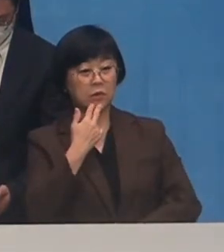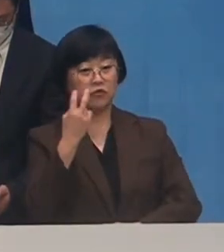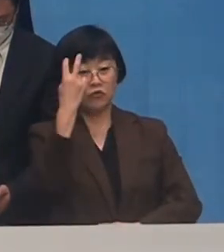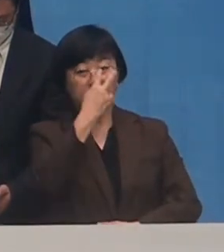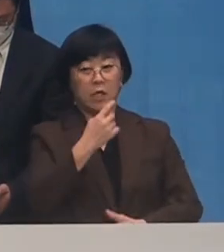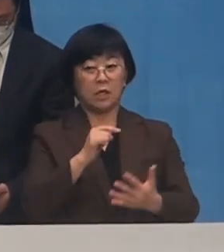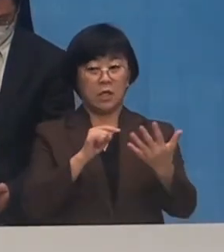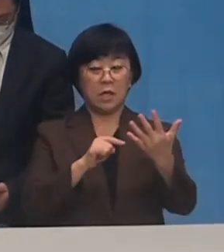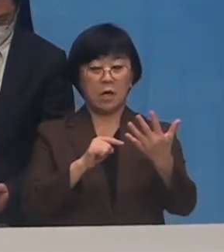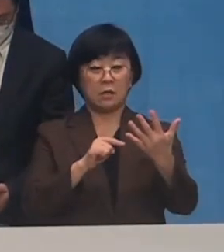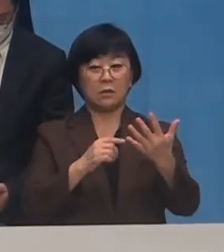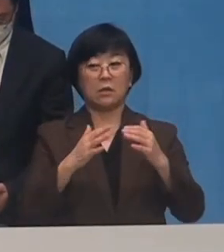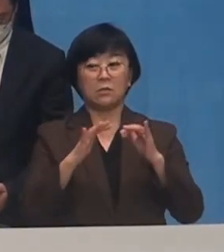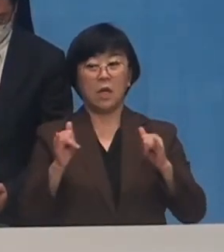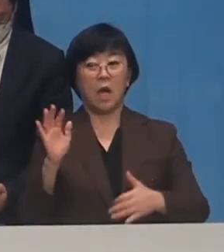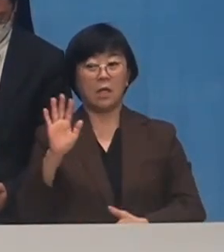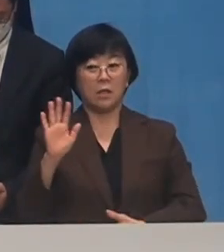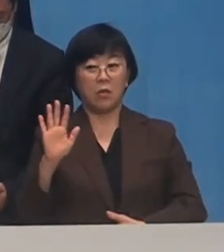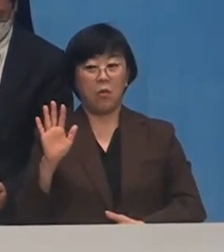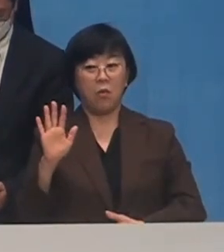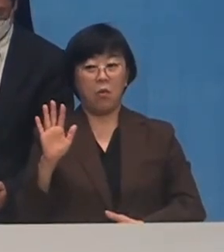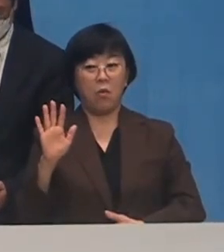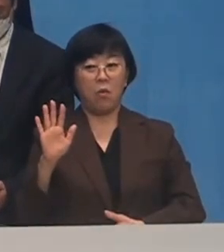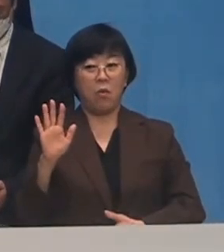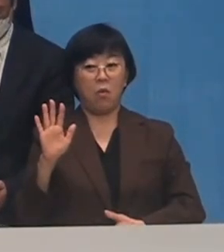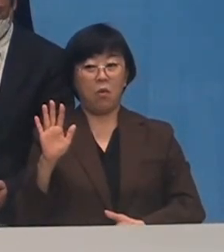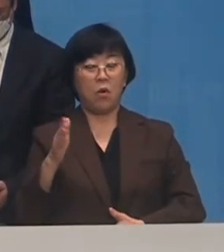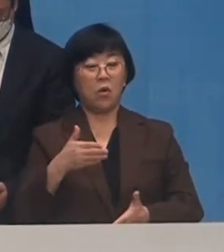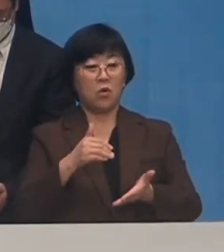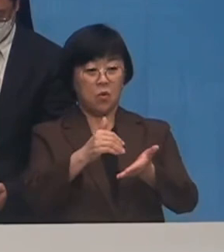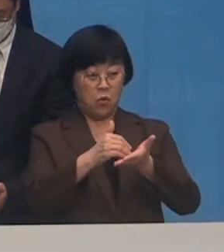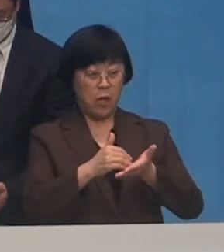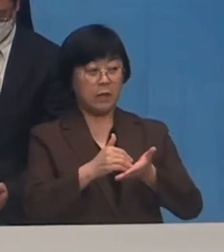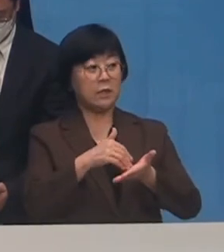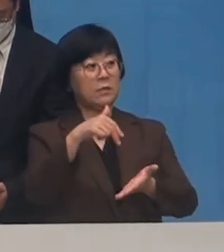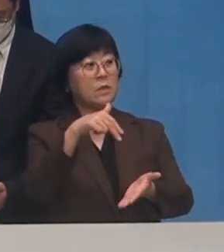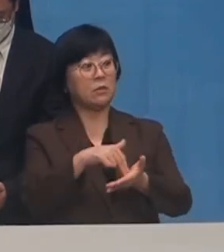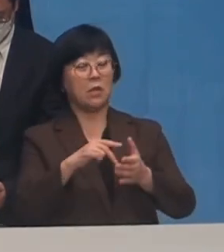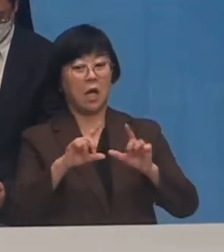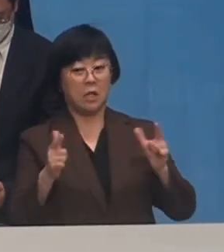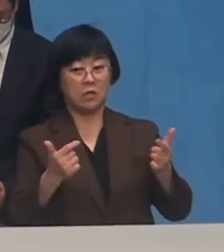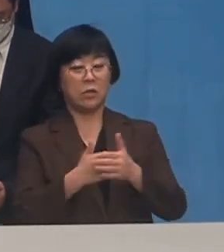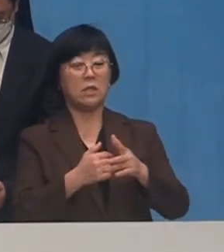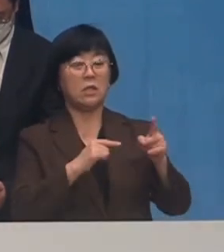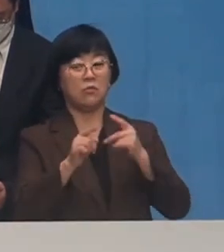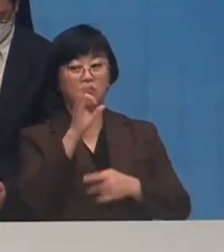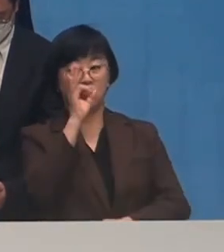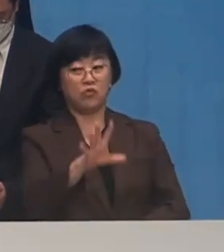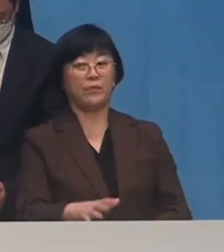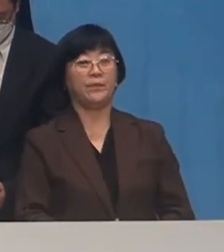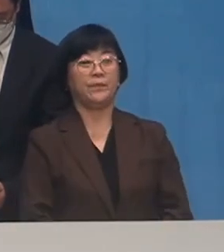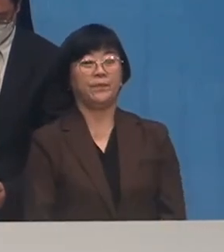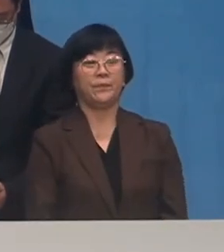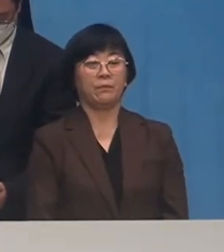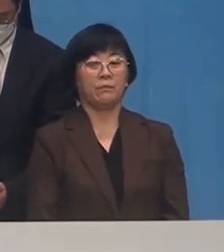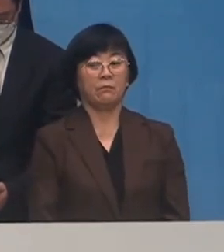아니고 수사하라고 요구한 책도 아니었고 이해할 수 없는 일입니다.